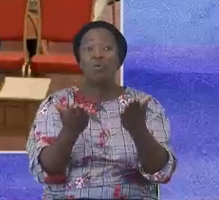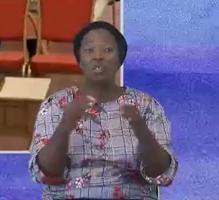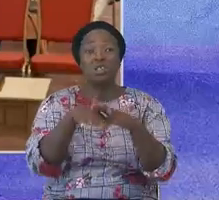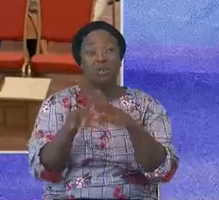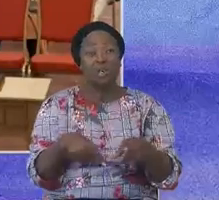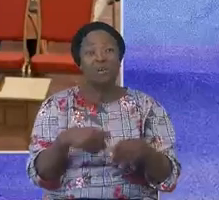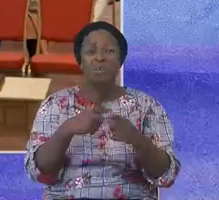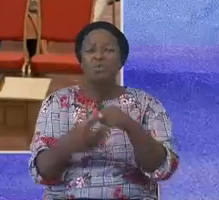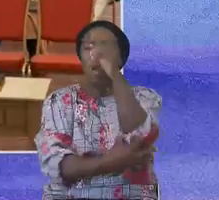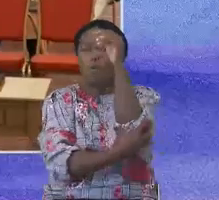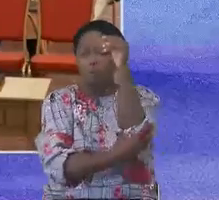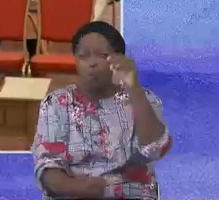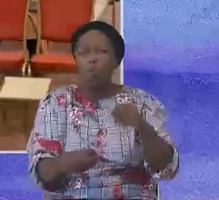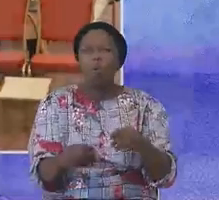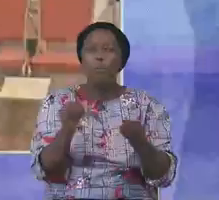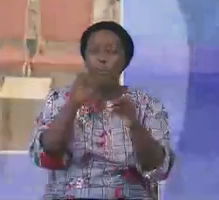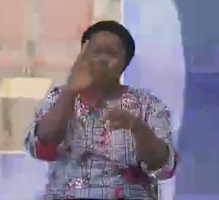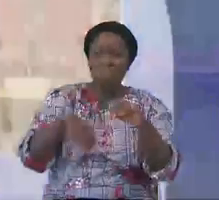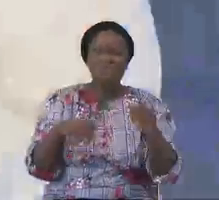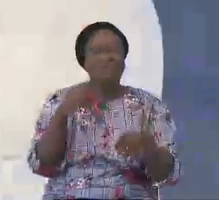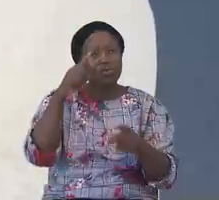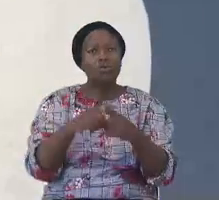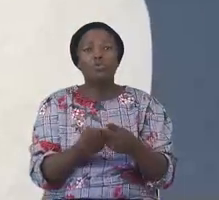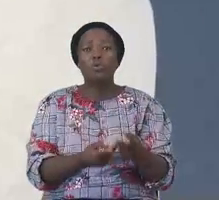sa consolation. Quand il y a des besoins dans ta vie